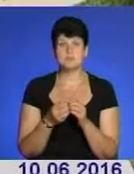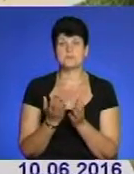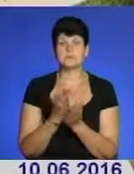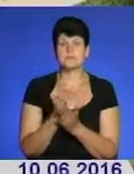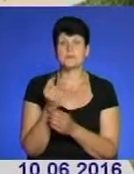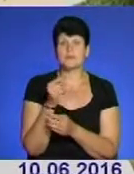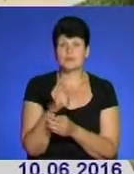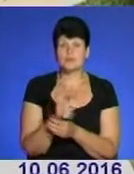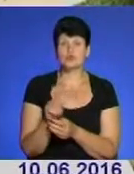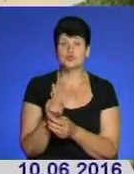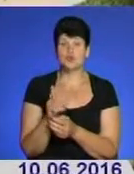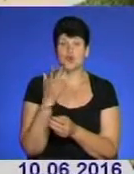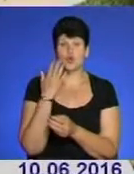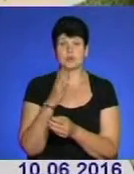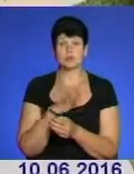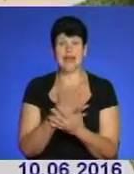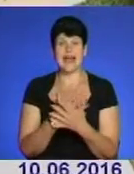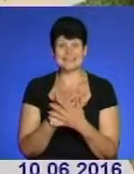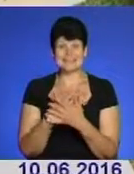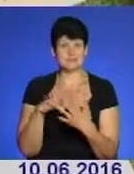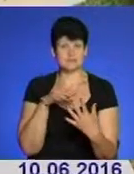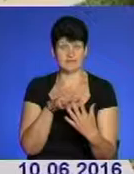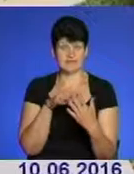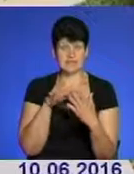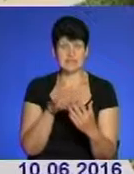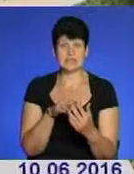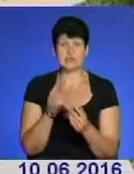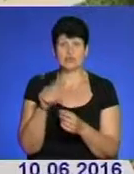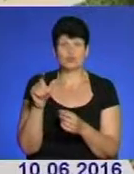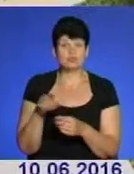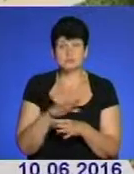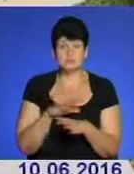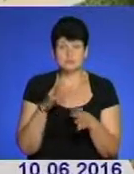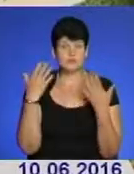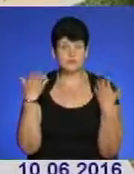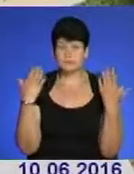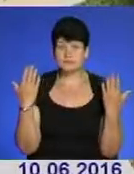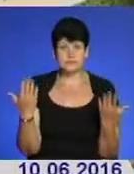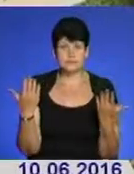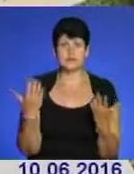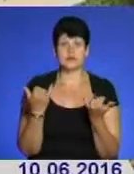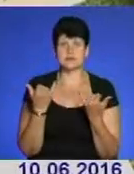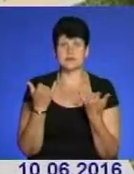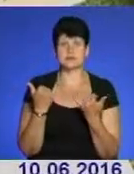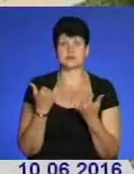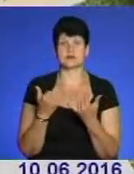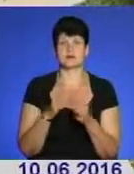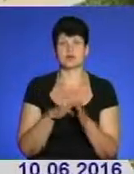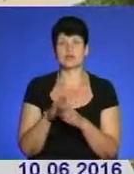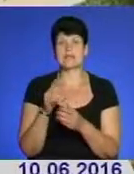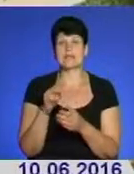принципі, і одежею, і зброєю, і боєприпасами, і